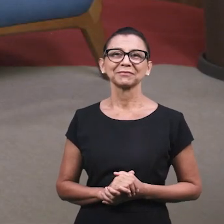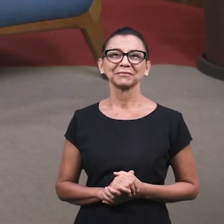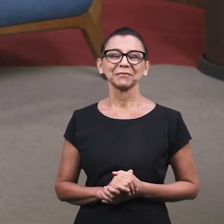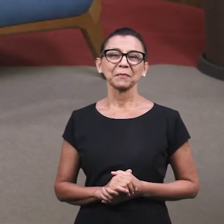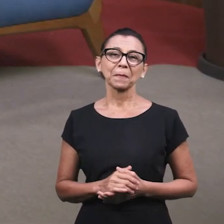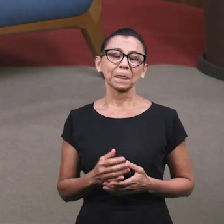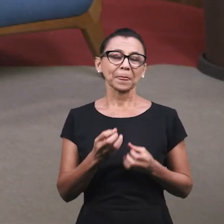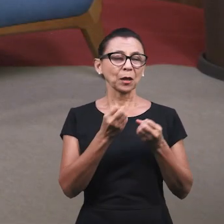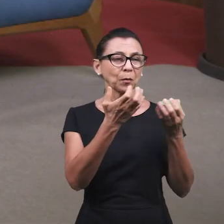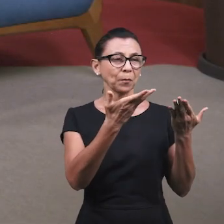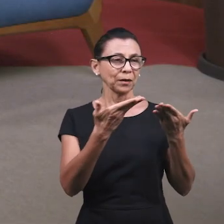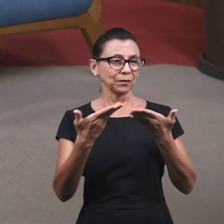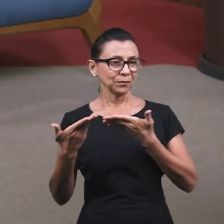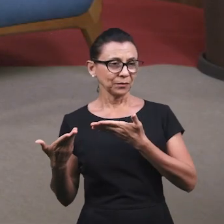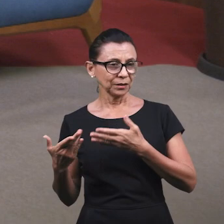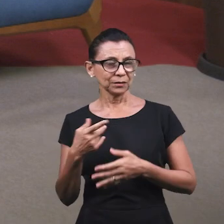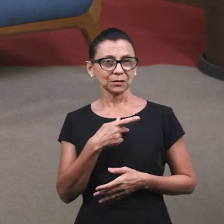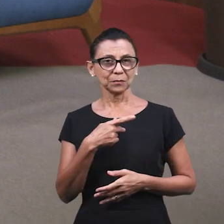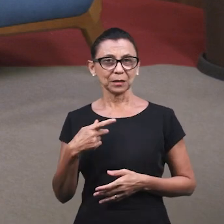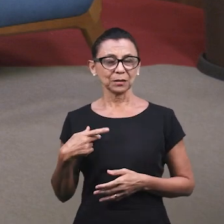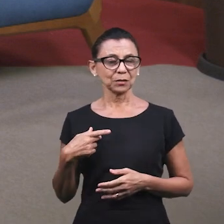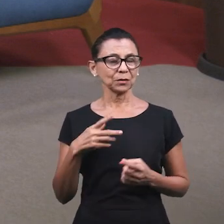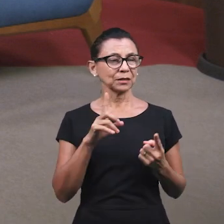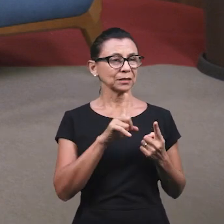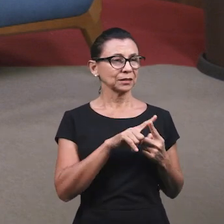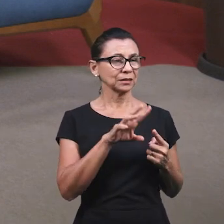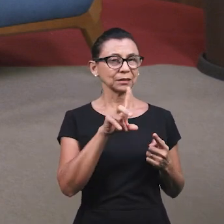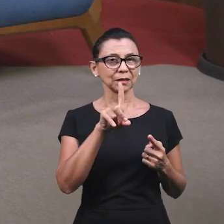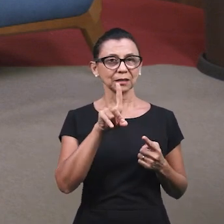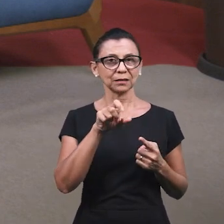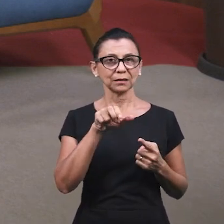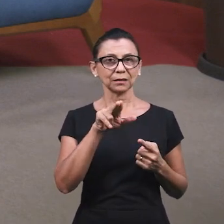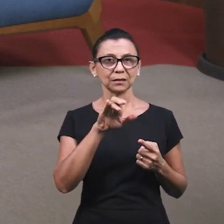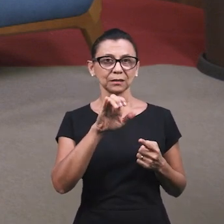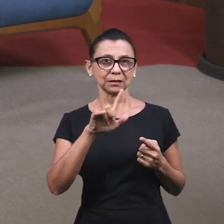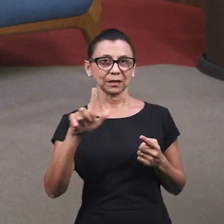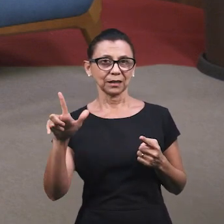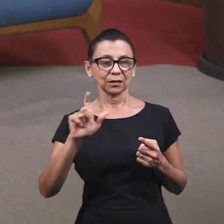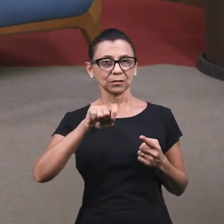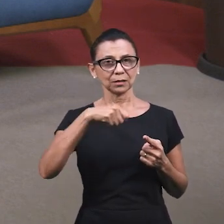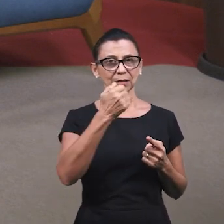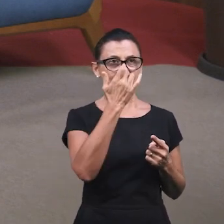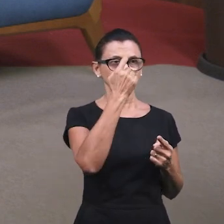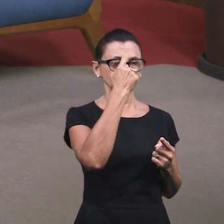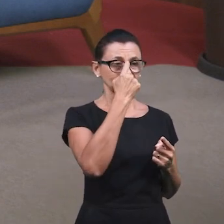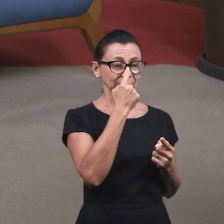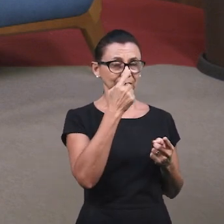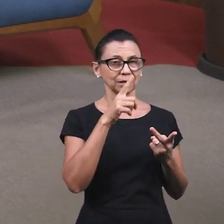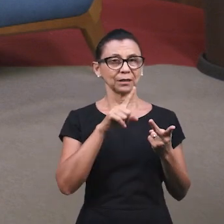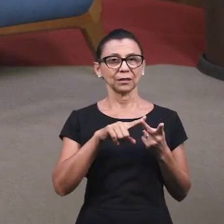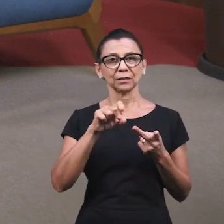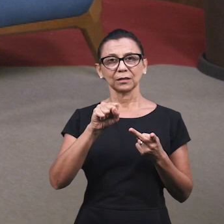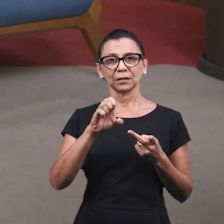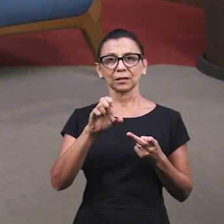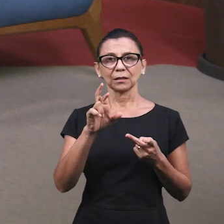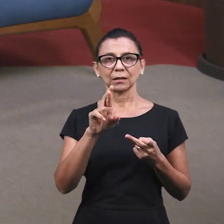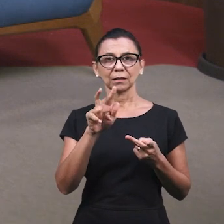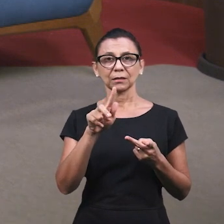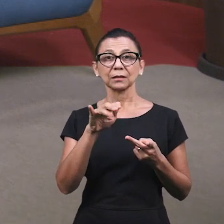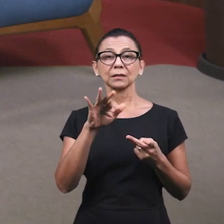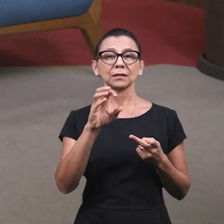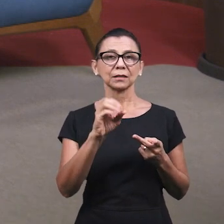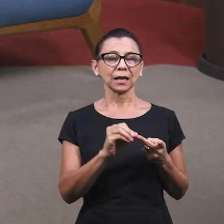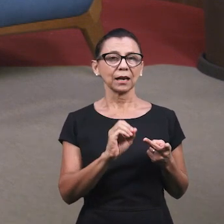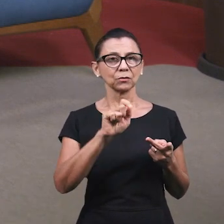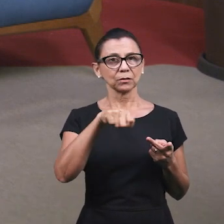en ce que je peux. Donc, nous allons donner la bienvenue aux pasteurs qui sont présents ici. Daniel, la paix du Seigneur, soit bienvenue. Josias,